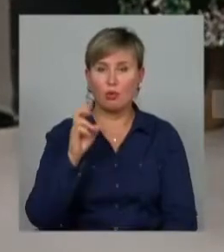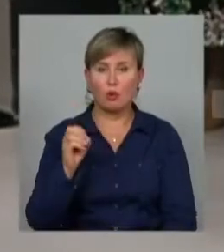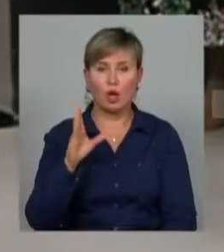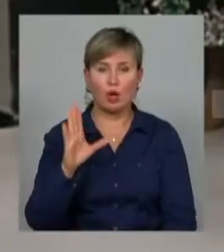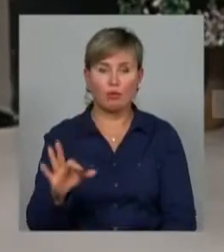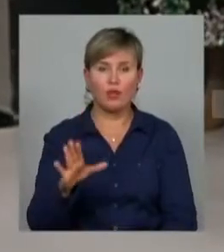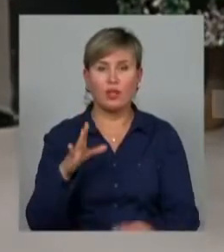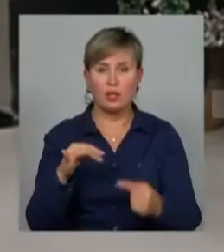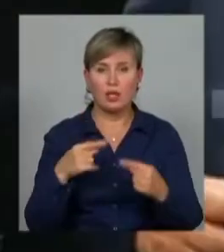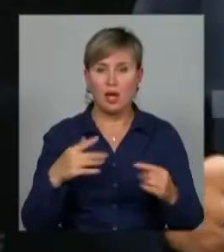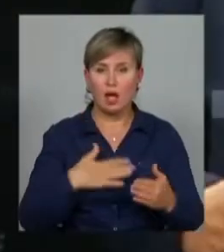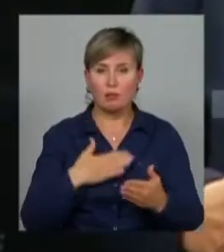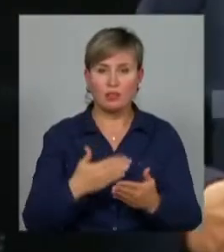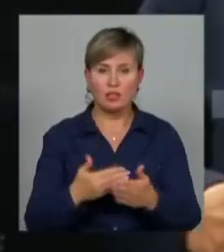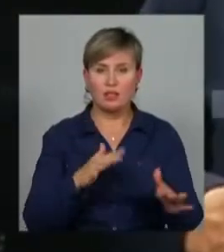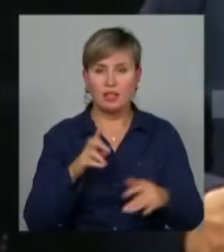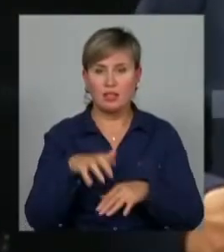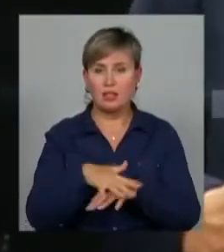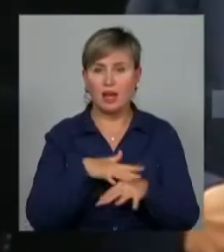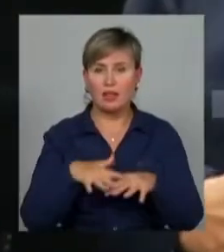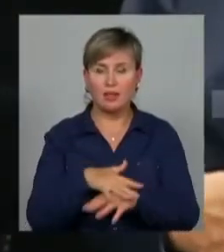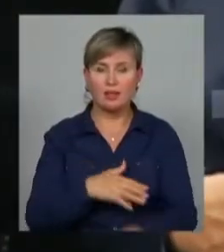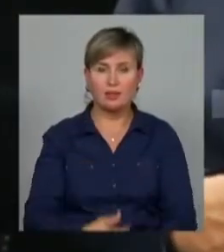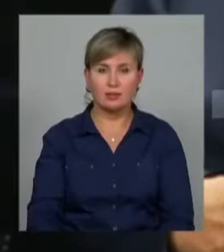ряд общественных деятелей страны.